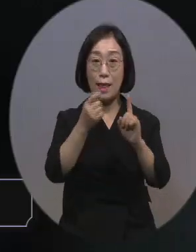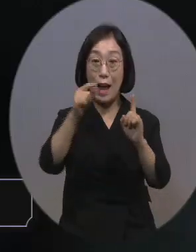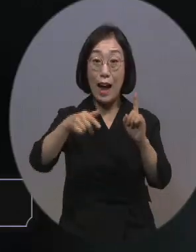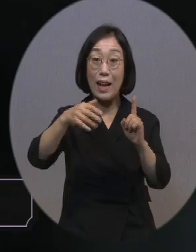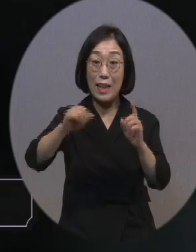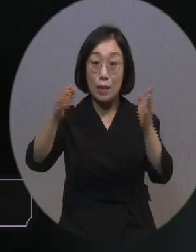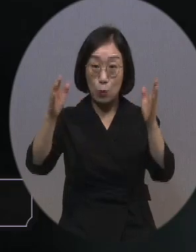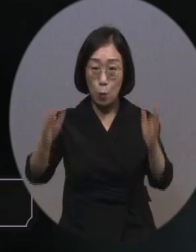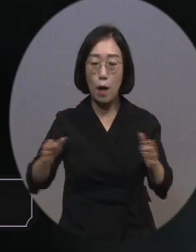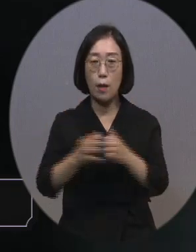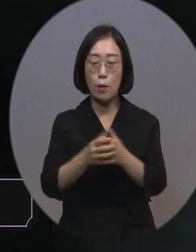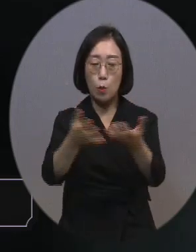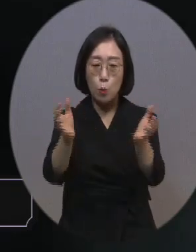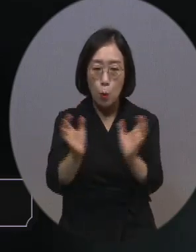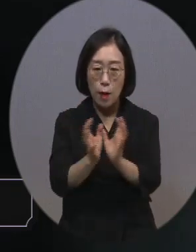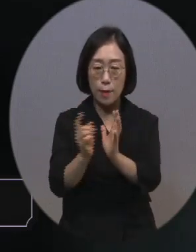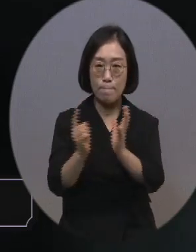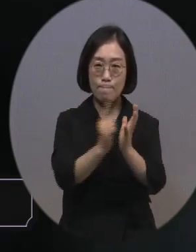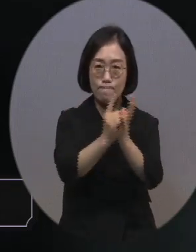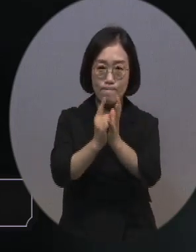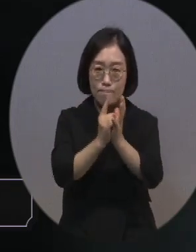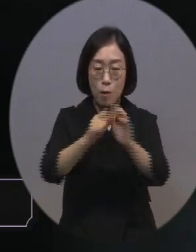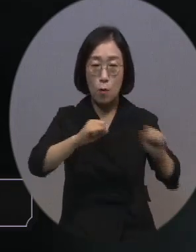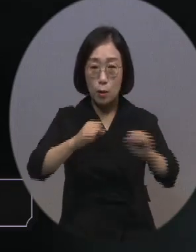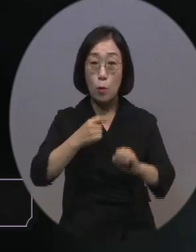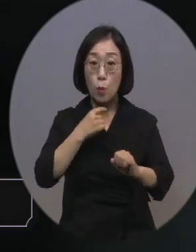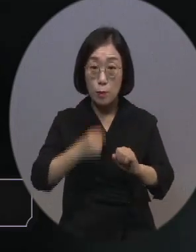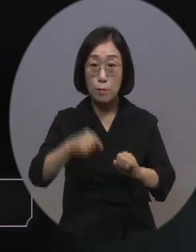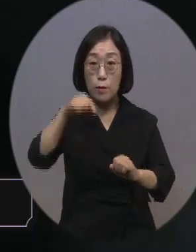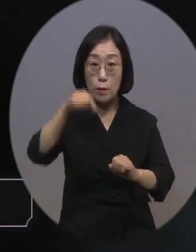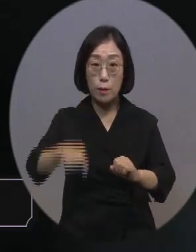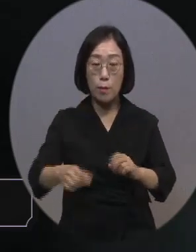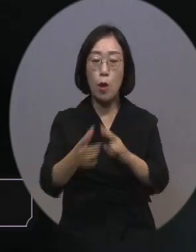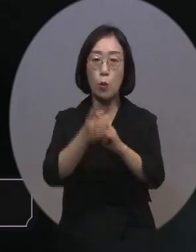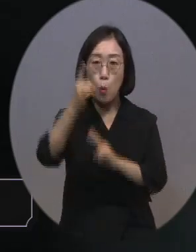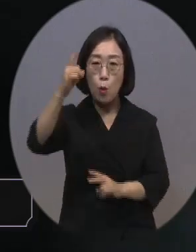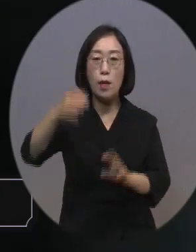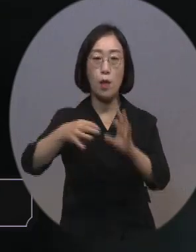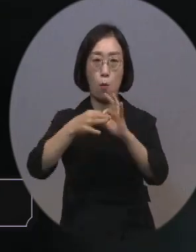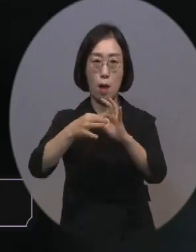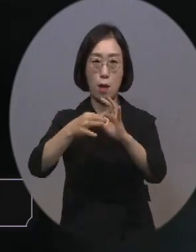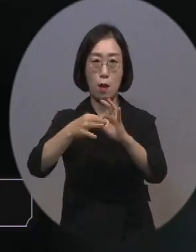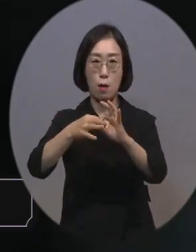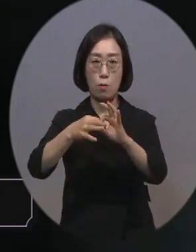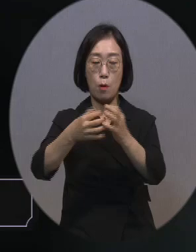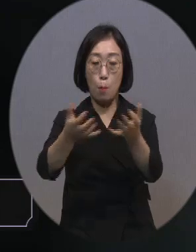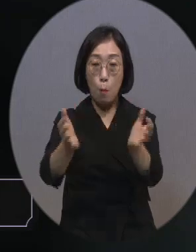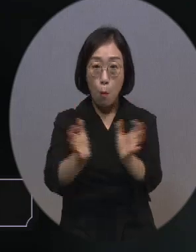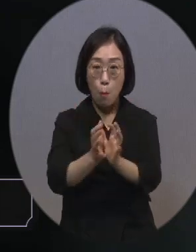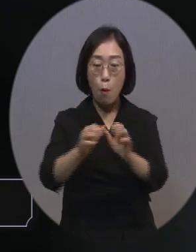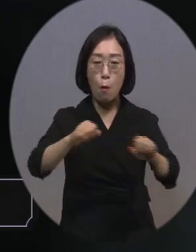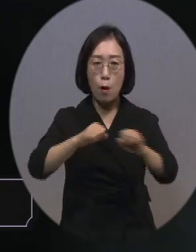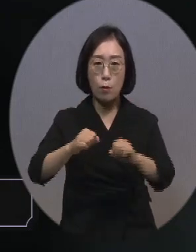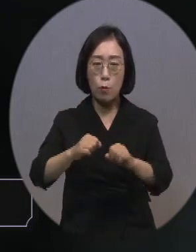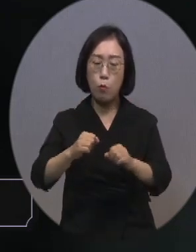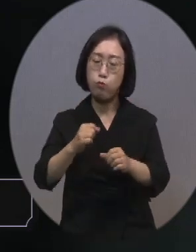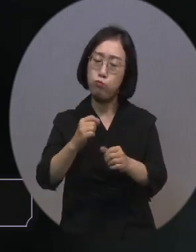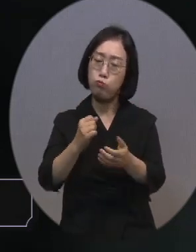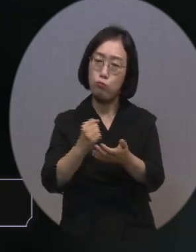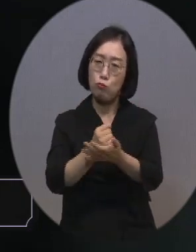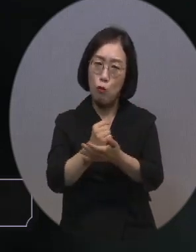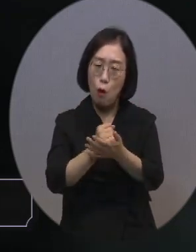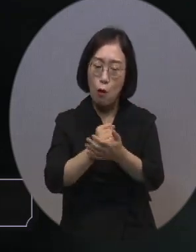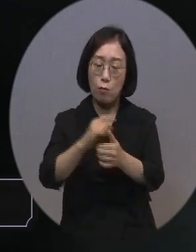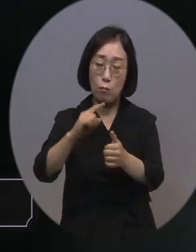동아리 활동을 좀 해야 되겠다 싶어서 갔었던 동아리가 그때 통일 관련된 동아리도 정말 우연히 그냥